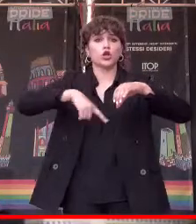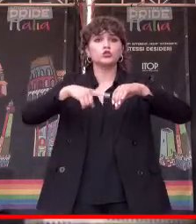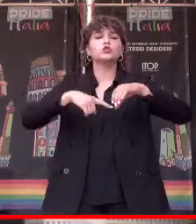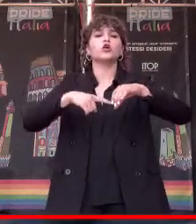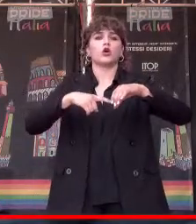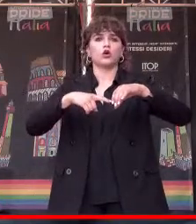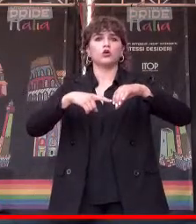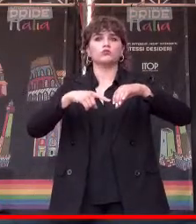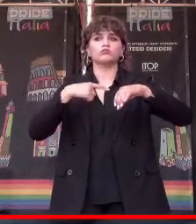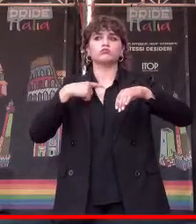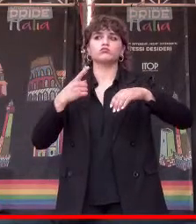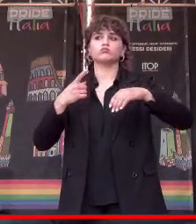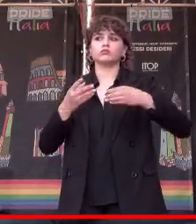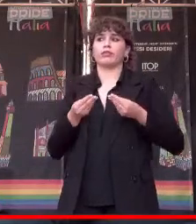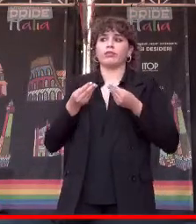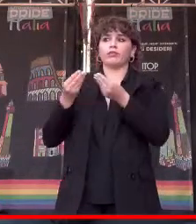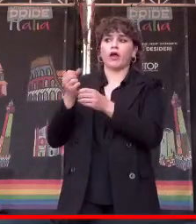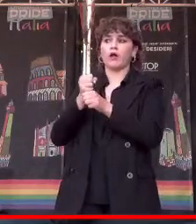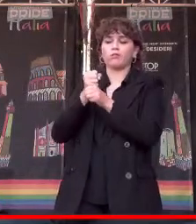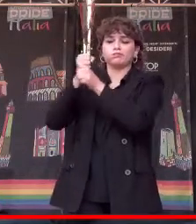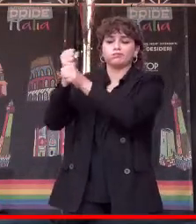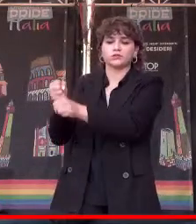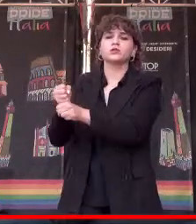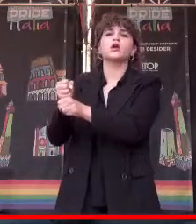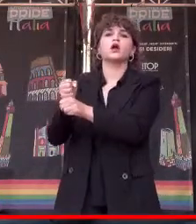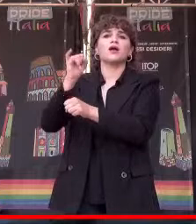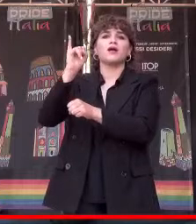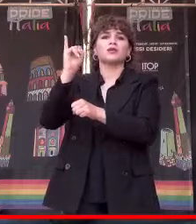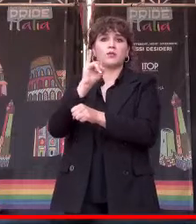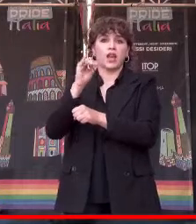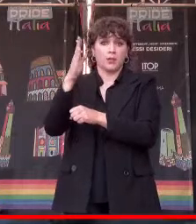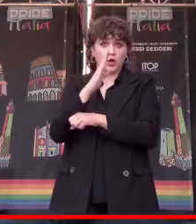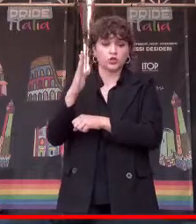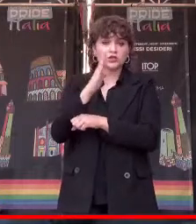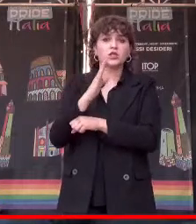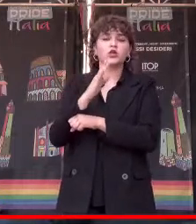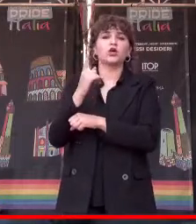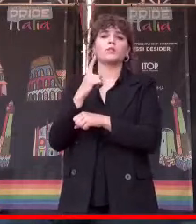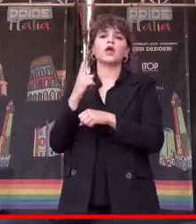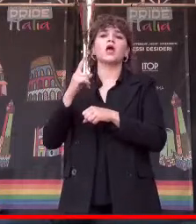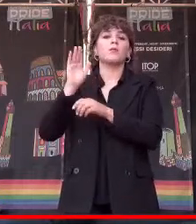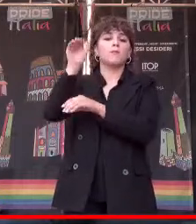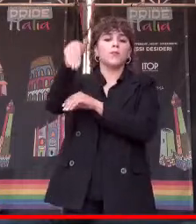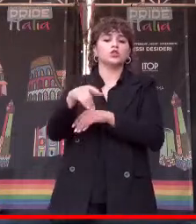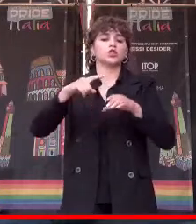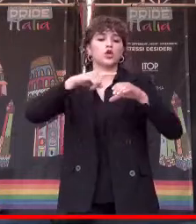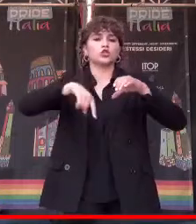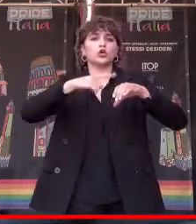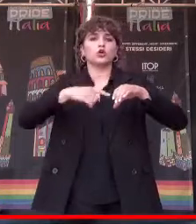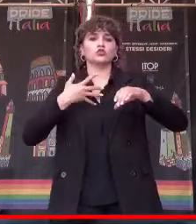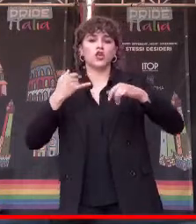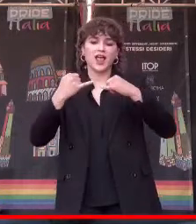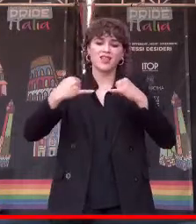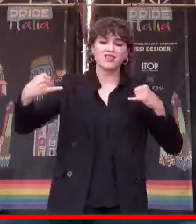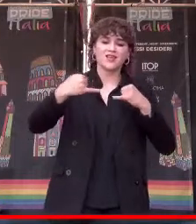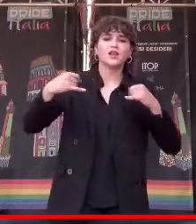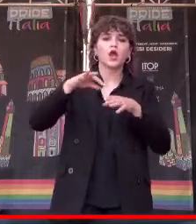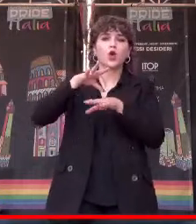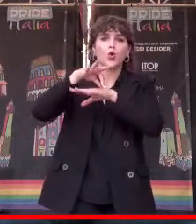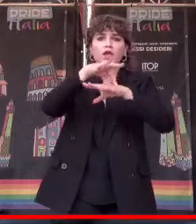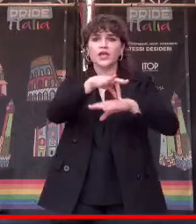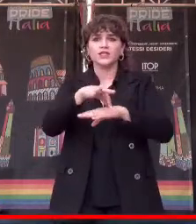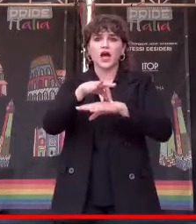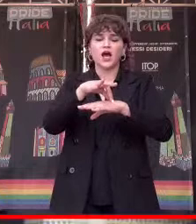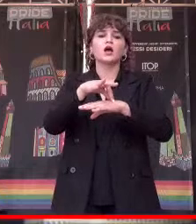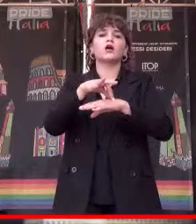aver introdotto nella nostra città, a Monterotondo, anche sulle linee guida che è giusto ricordarlo, la